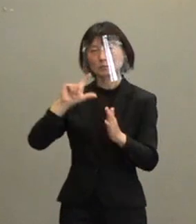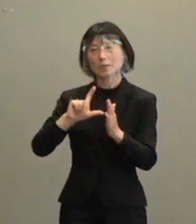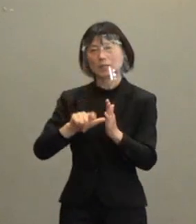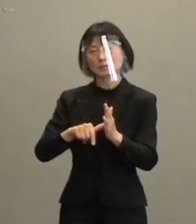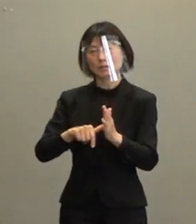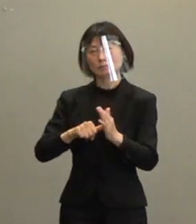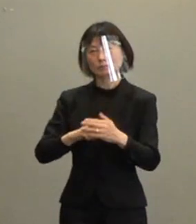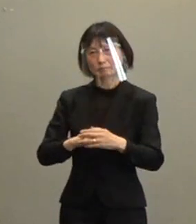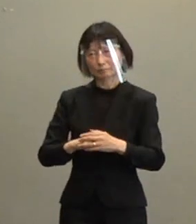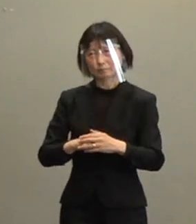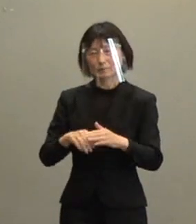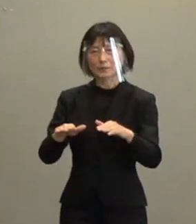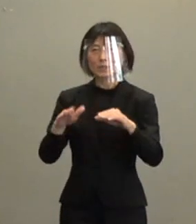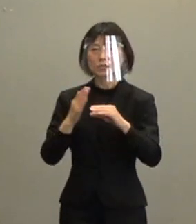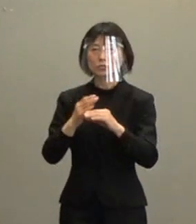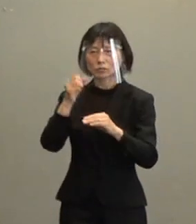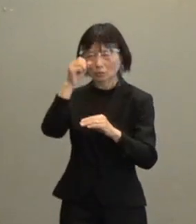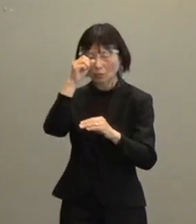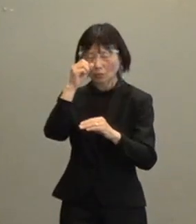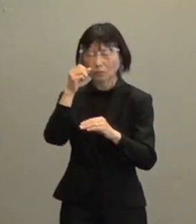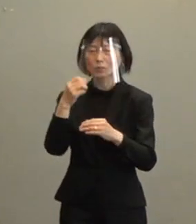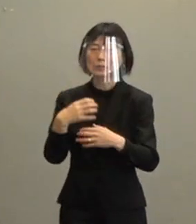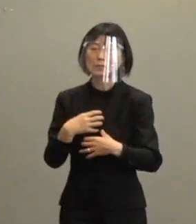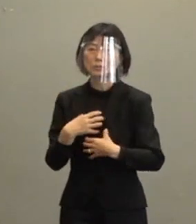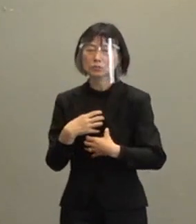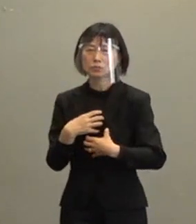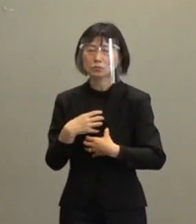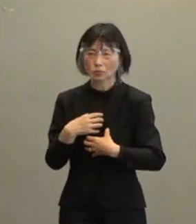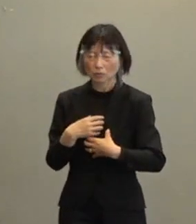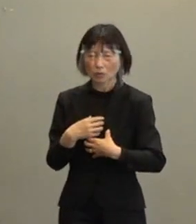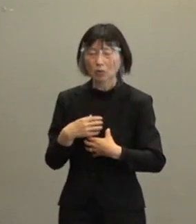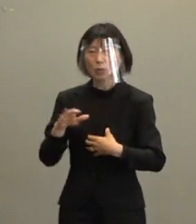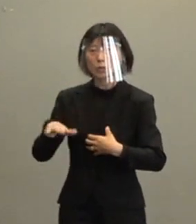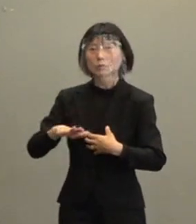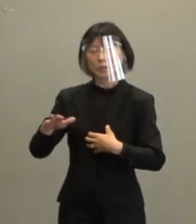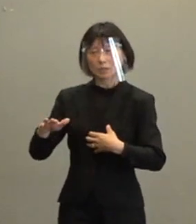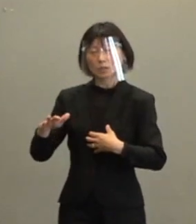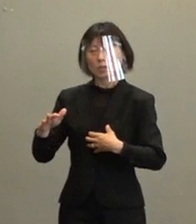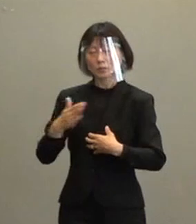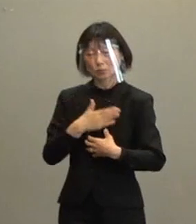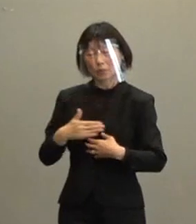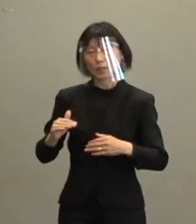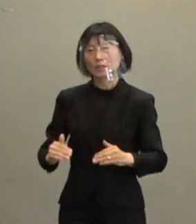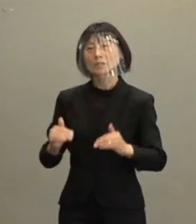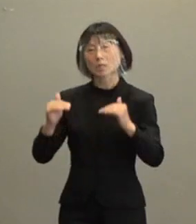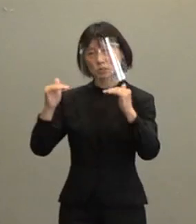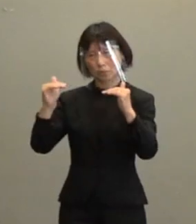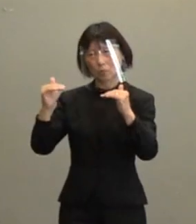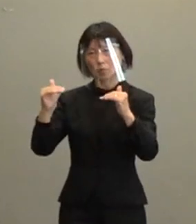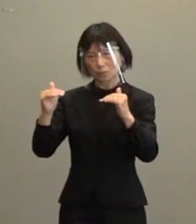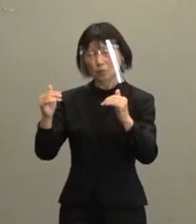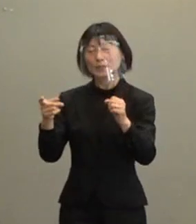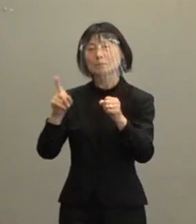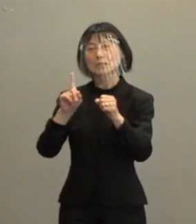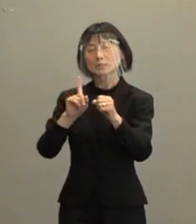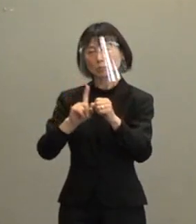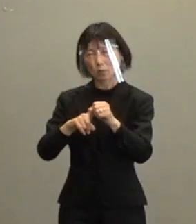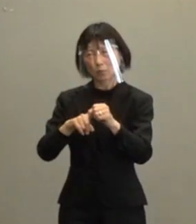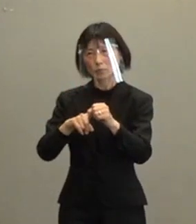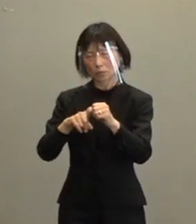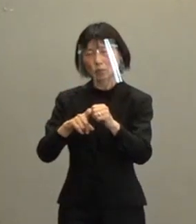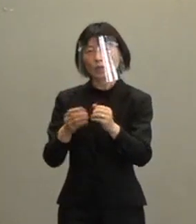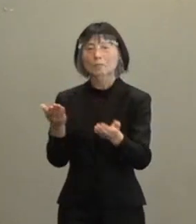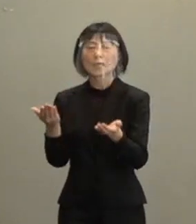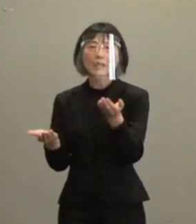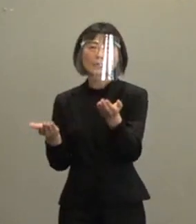においてはですね、熱中症のリスクであったり、もしくは子どもたちの健やかな成長、上昇のためにですね、そ